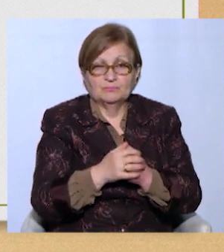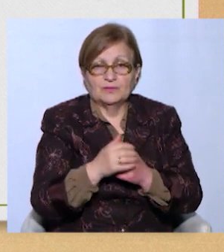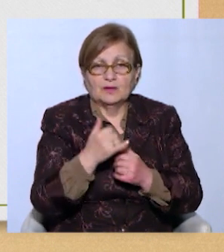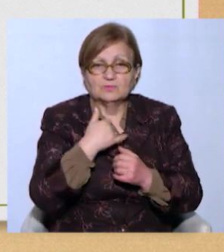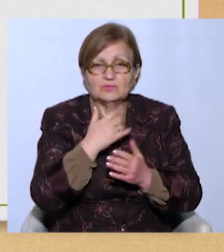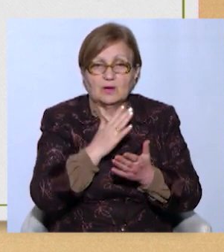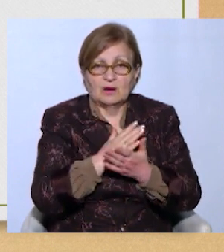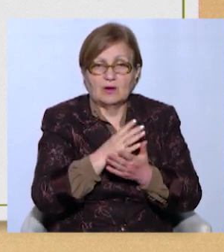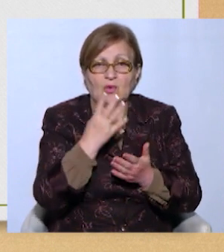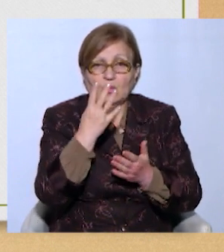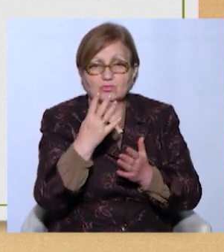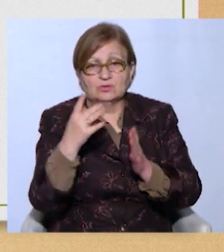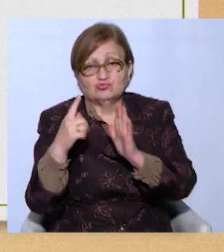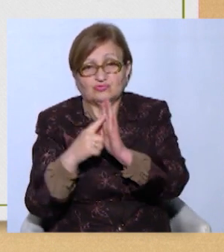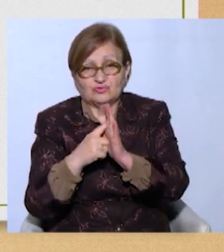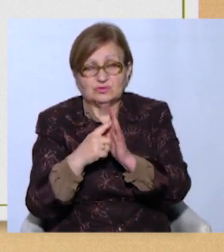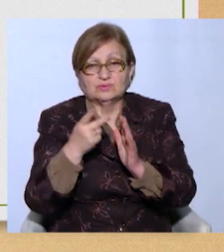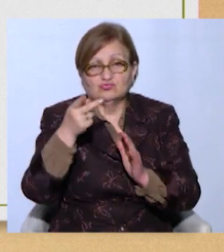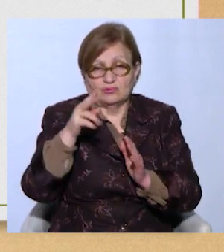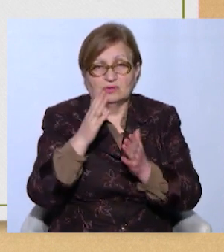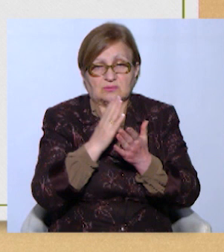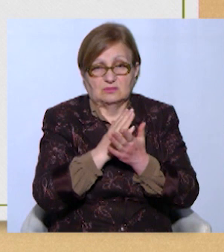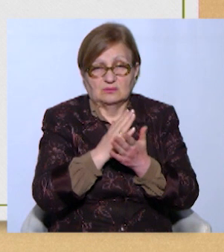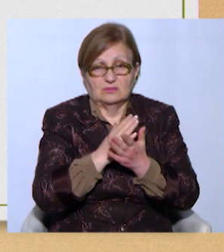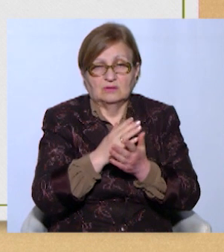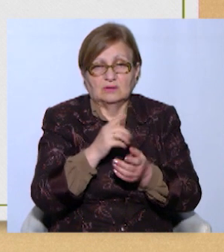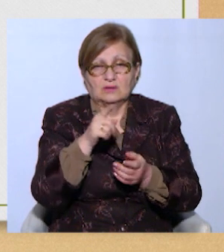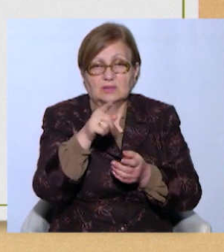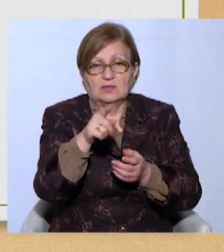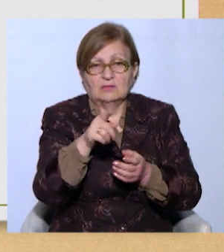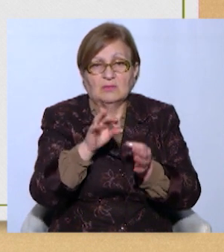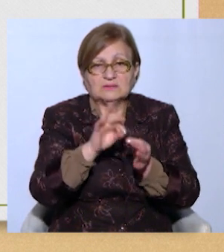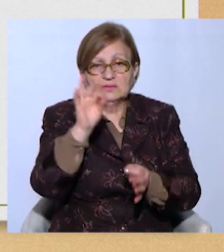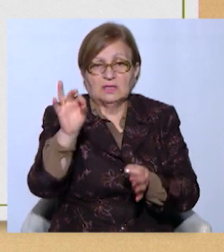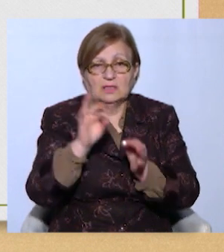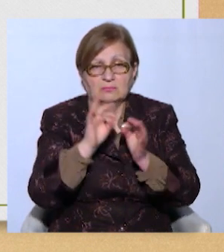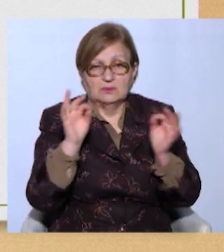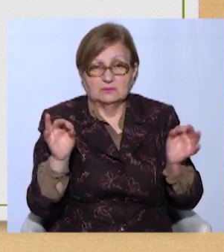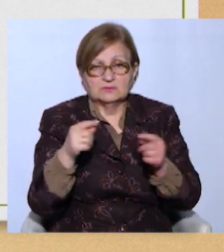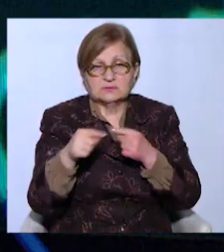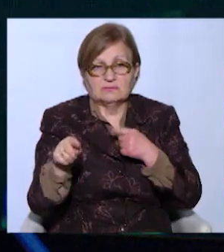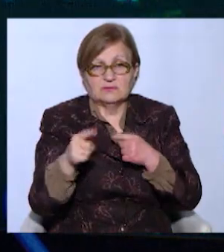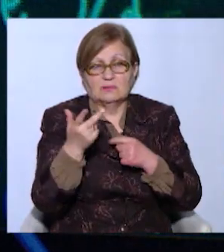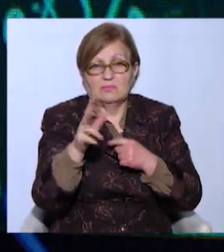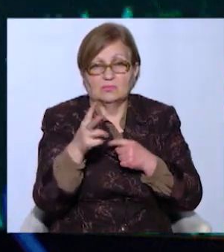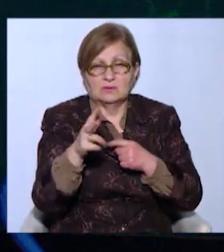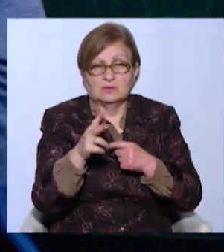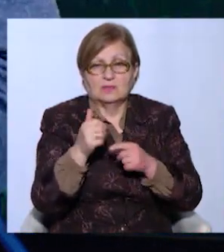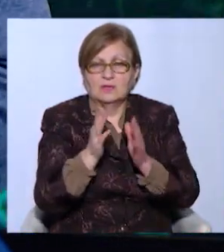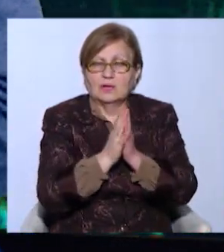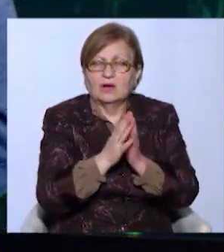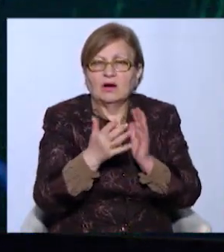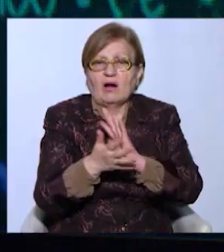და 7-ის ჯერადი კათეტები, ჰიპოტენუზაზე მათი გეგმილების სიგრძეთა სხვაობა 33-ია და გვთხოვენ